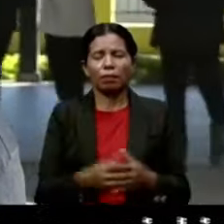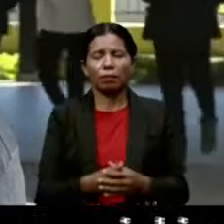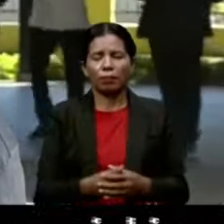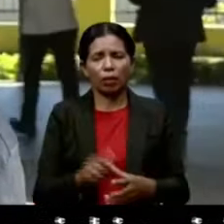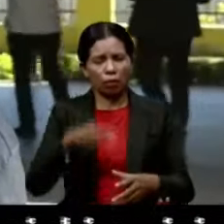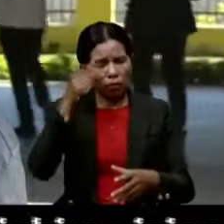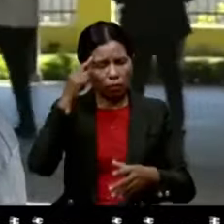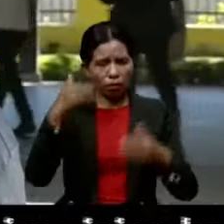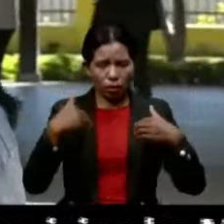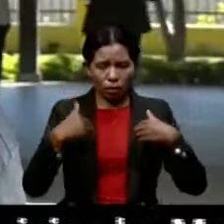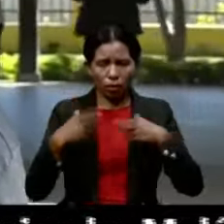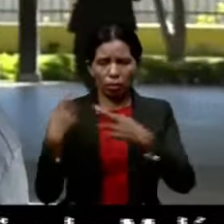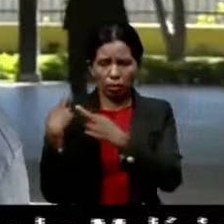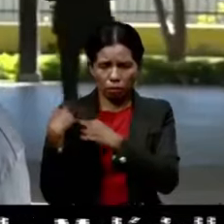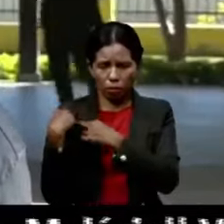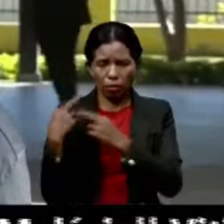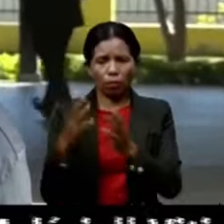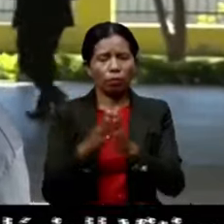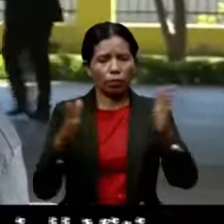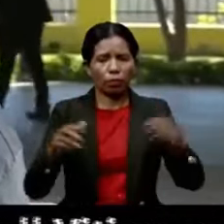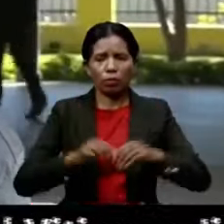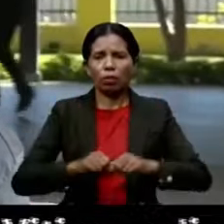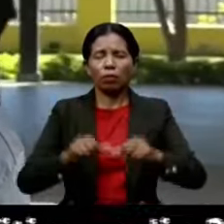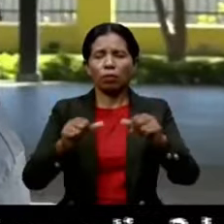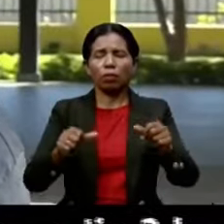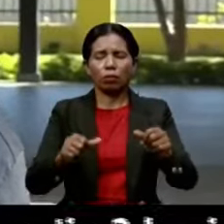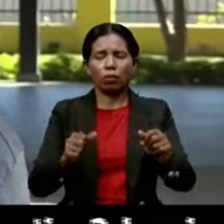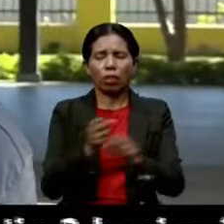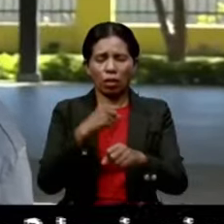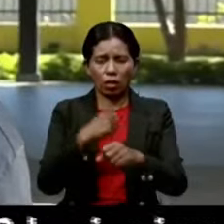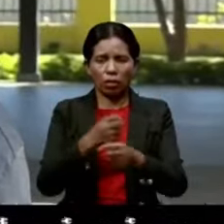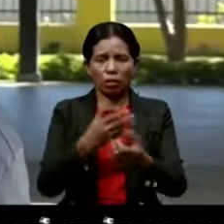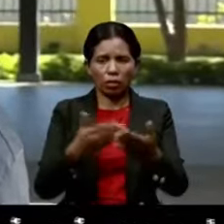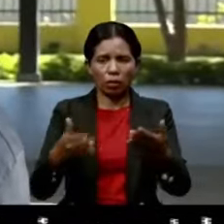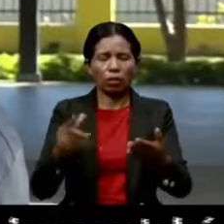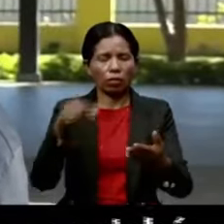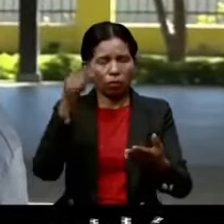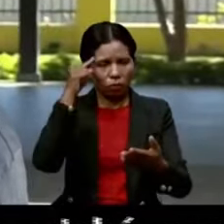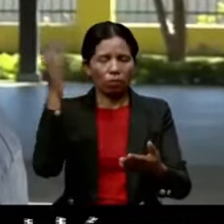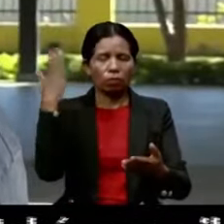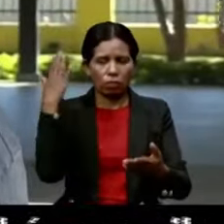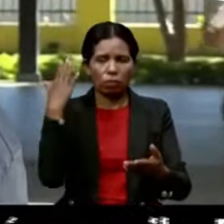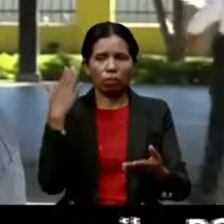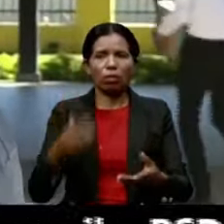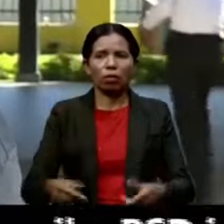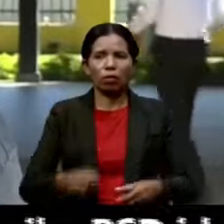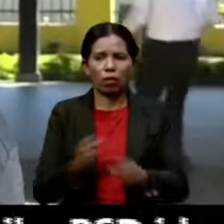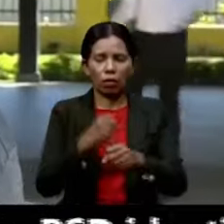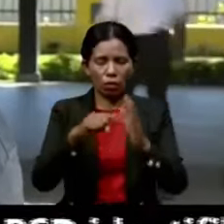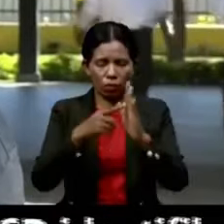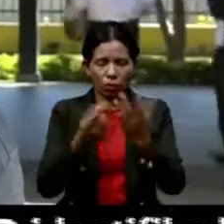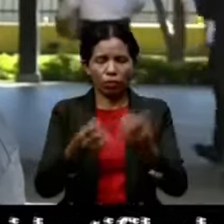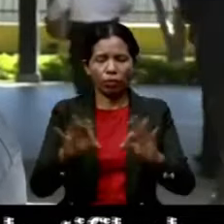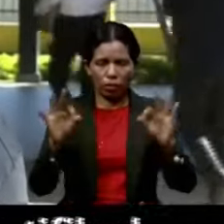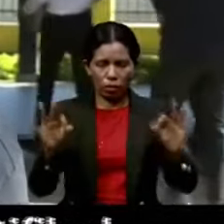ia obrigação moral atu continua obra sira nebe maka governo anterior hahutiona